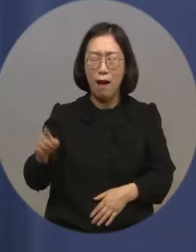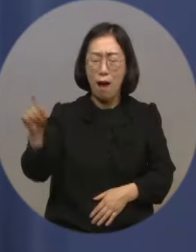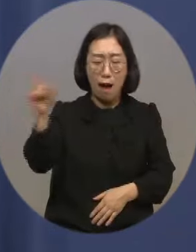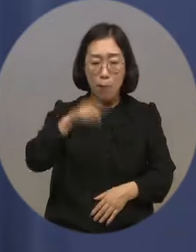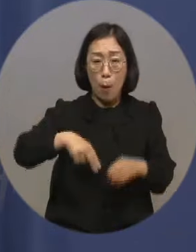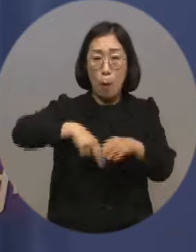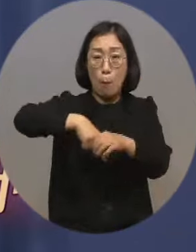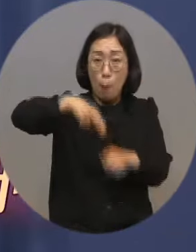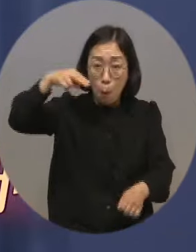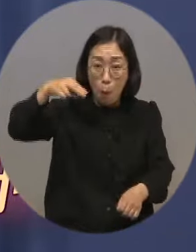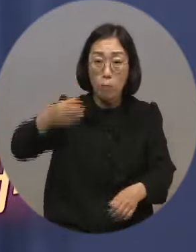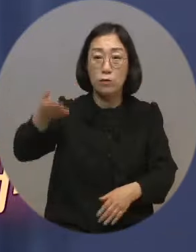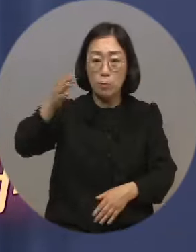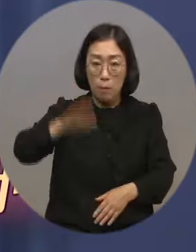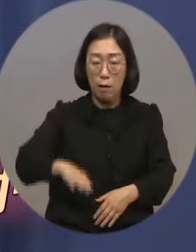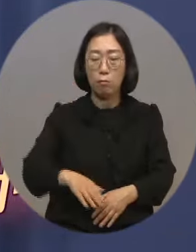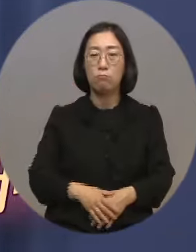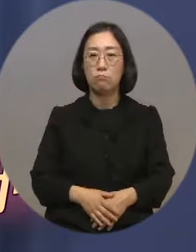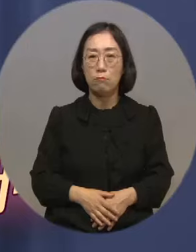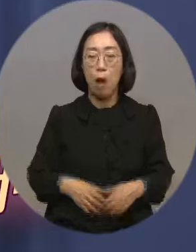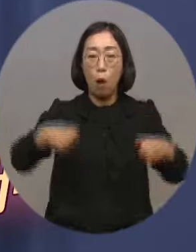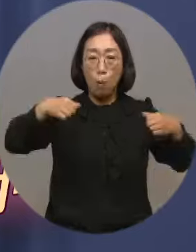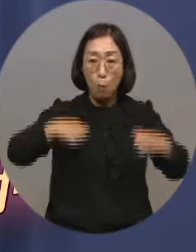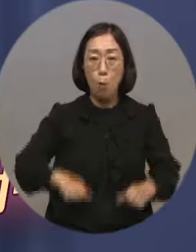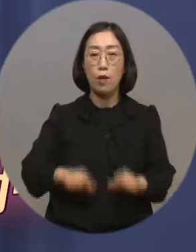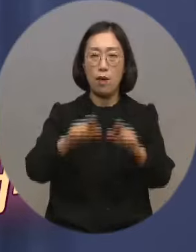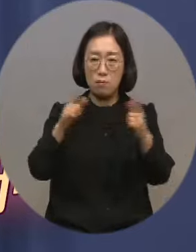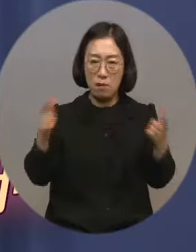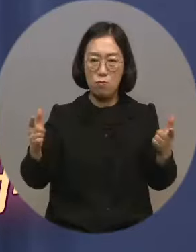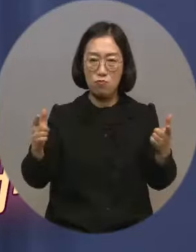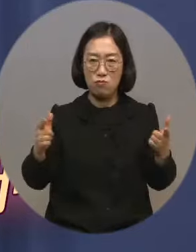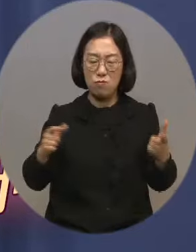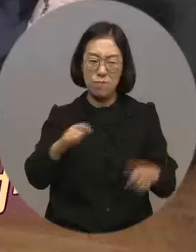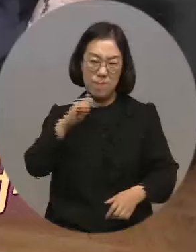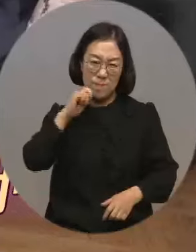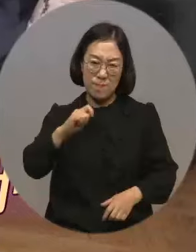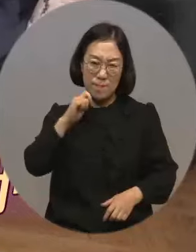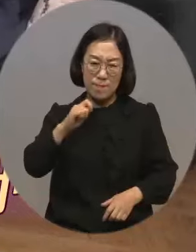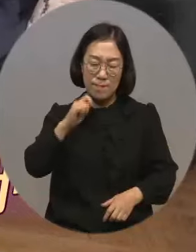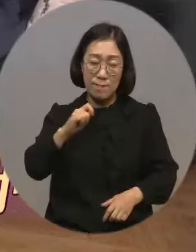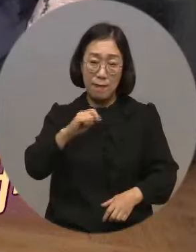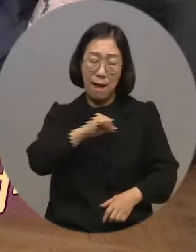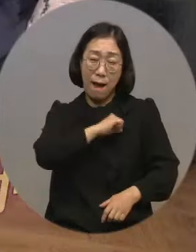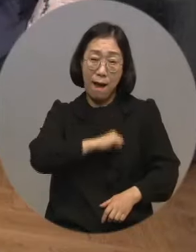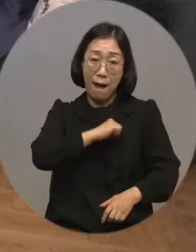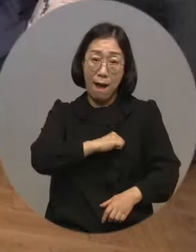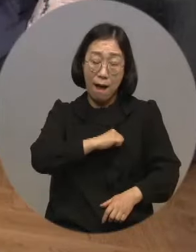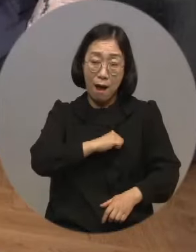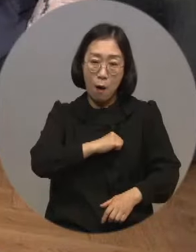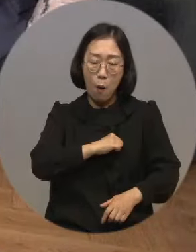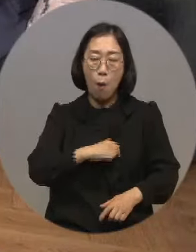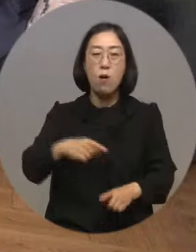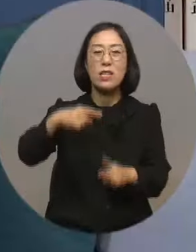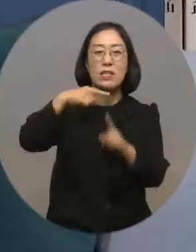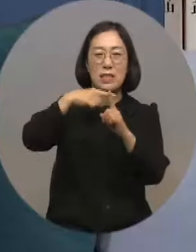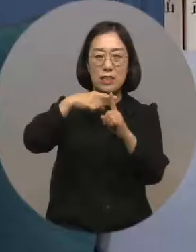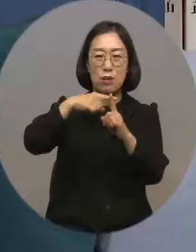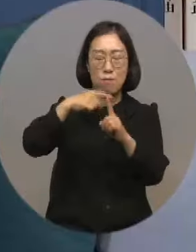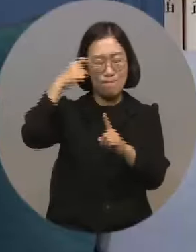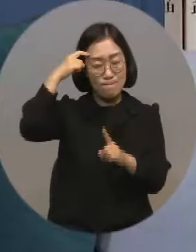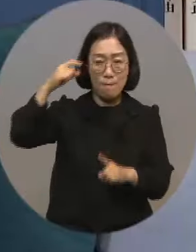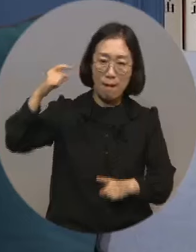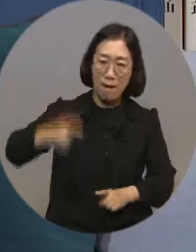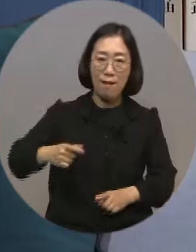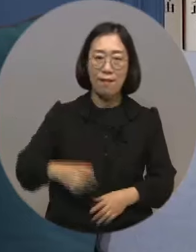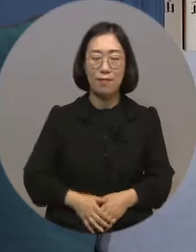아무것도 없는 상황에서 야 포기하지 않고 여기까지 온다는 거는 굉장히 보통 긍정의 힘 갖고는 되지 않구나. 우리